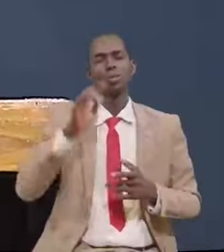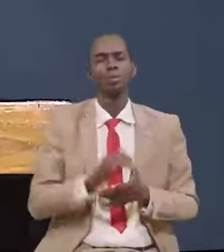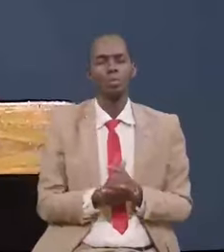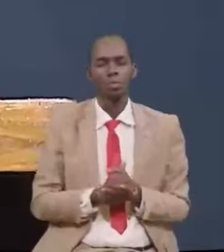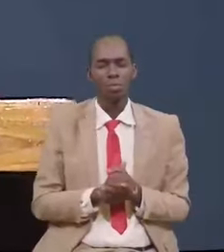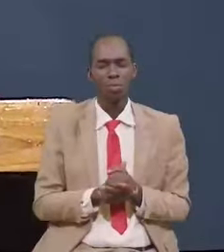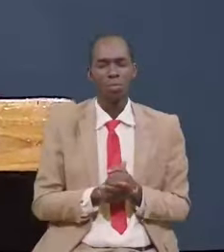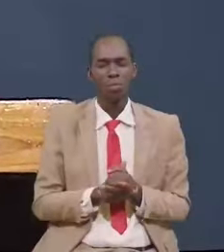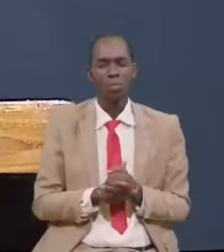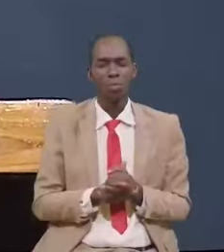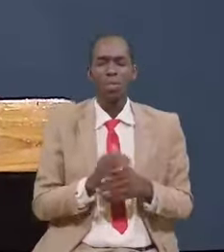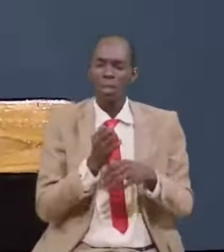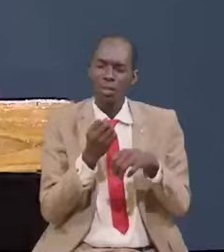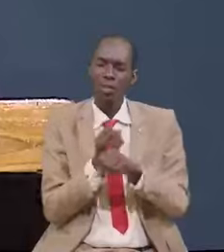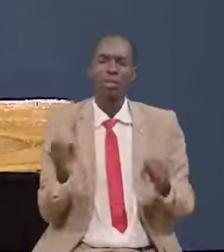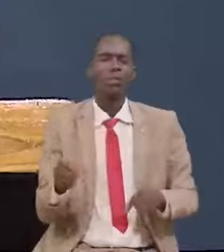Sauve-les.